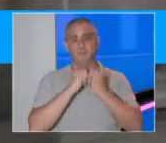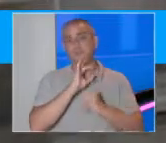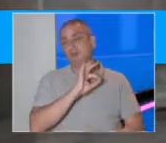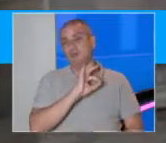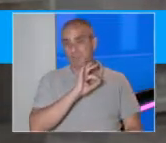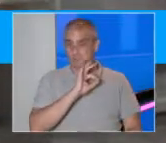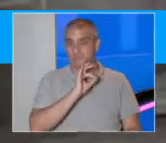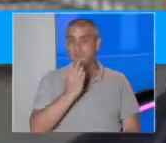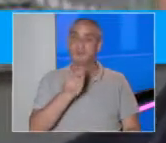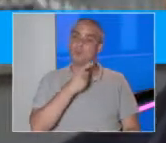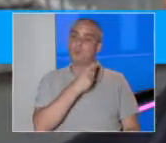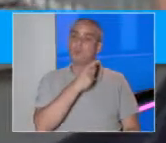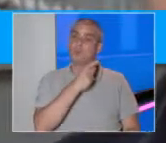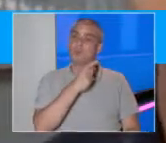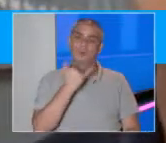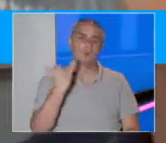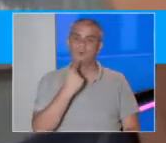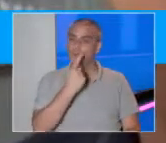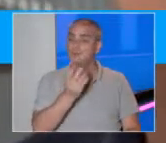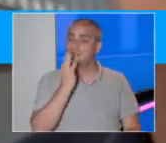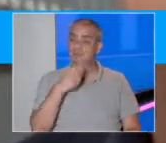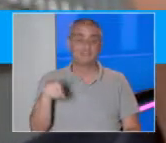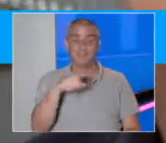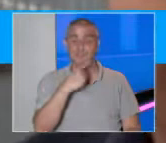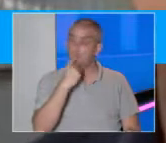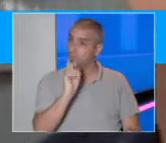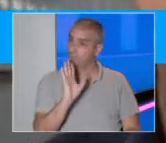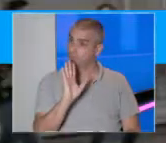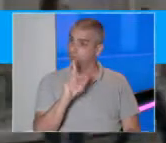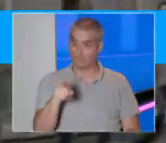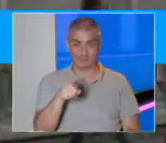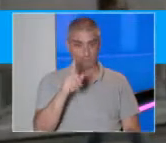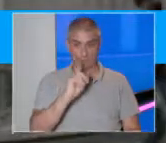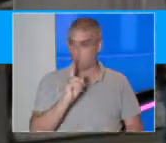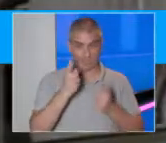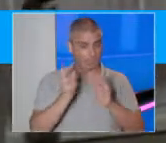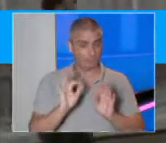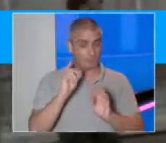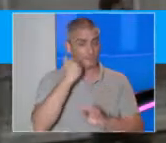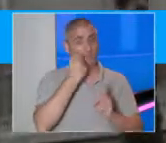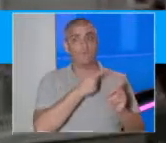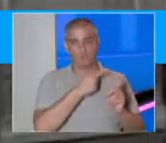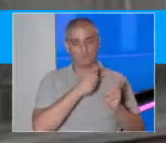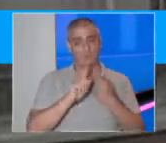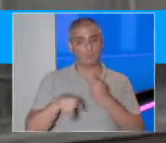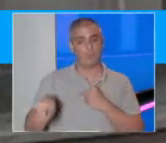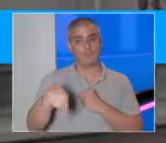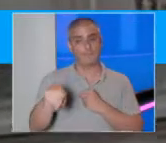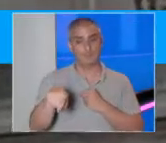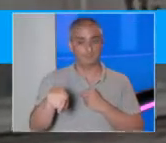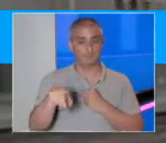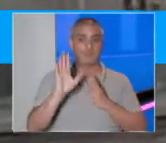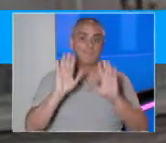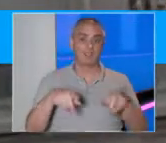שלו, הוא מדגיש כל הזמן שהצעירים, הוא אומר להם, תראו, אתם אולי לא יקח לכם כלום, אבל המבוגרים תלויים בכם,